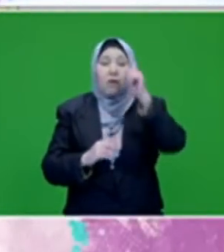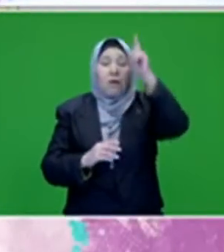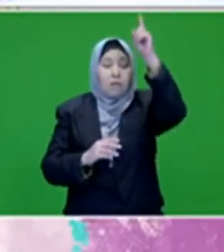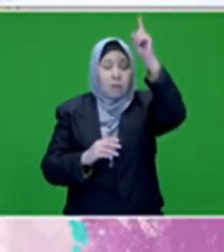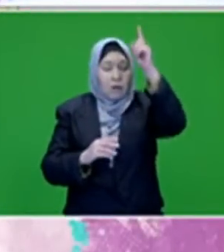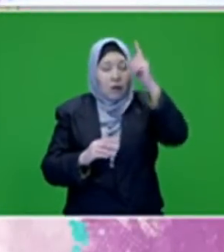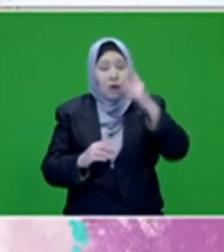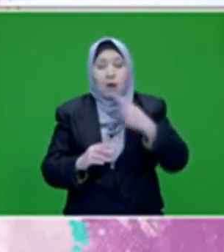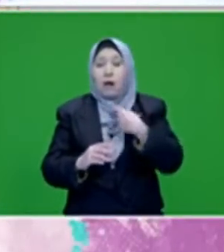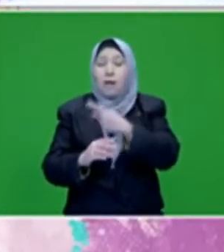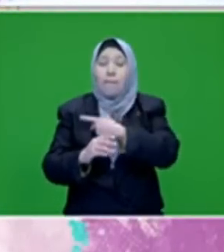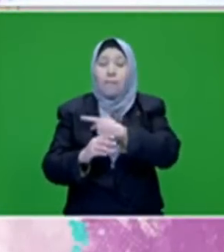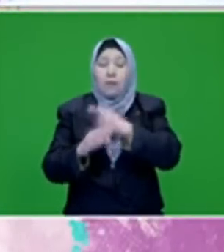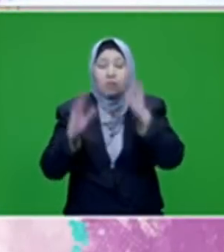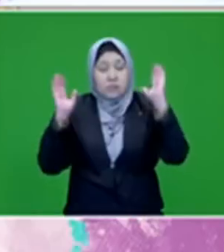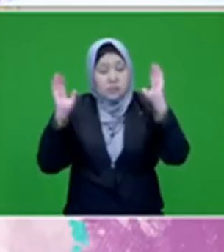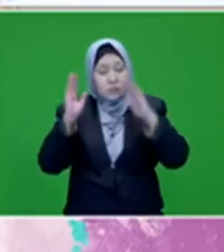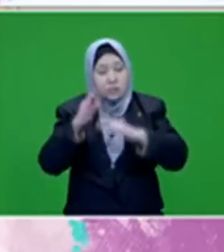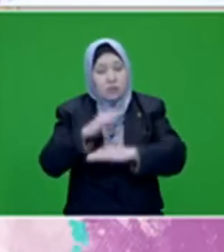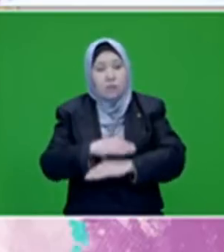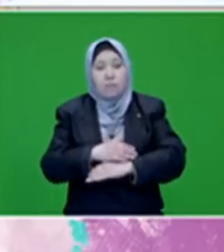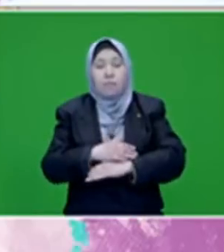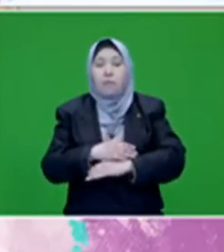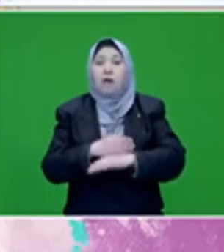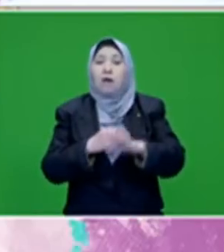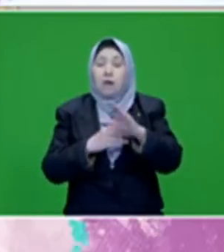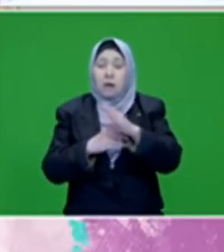إياك نعبد وإياك